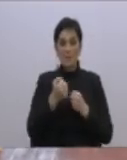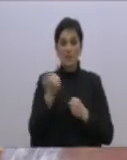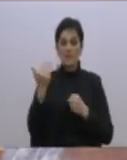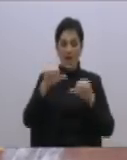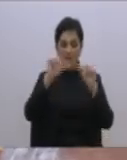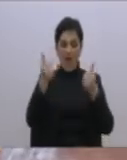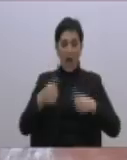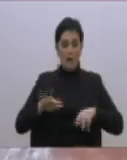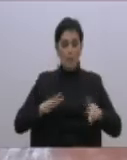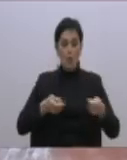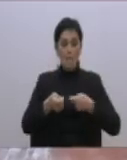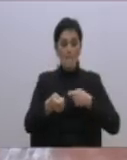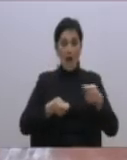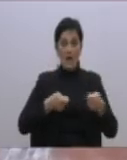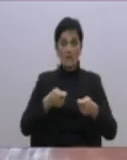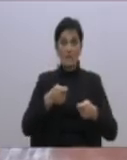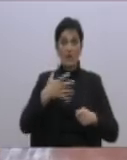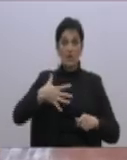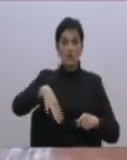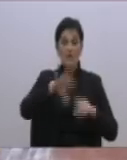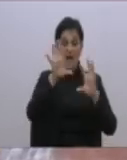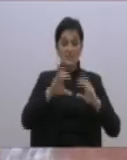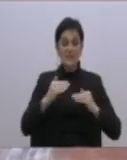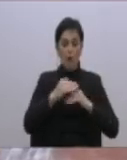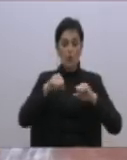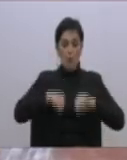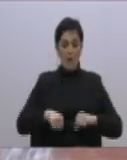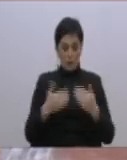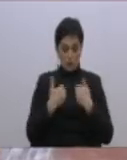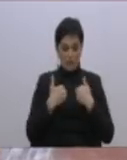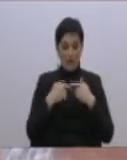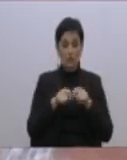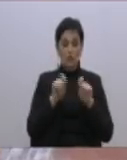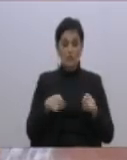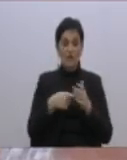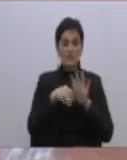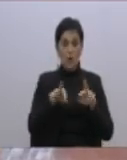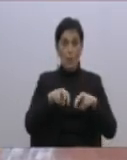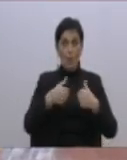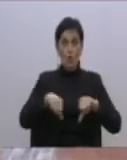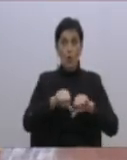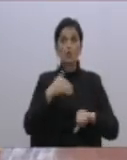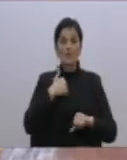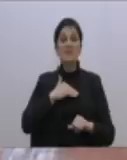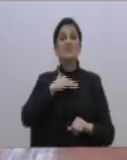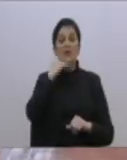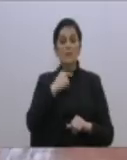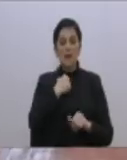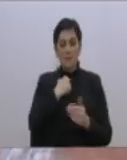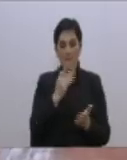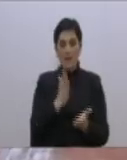Պորմալուլի մարդվալիտան, ամ կեղանաշի, սա կոստիտոցիո ուպեպա չոենի, շեղքնդատ սագամոդյովը, կոմիսյա չոգած սակամարիսի խմեբի